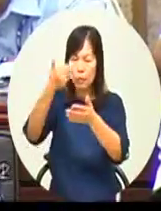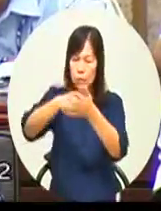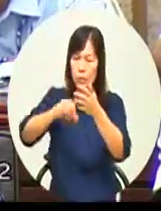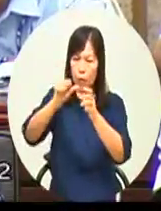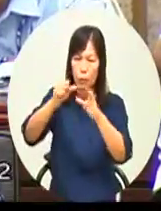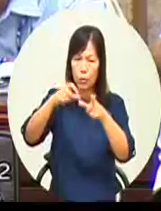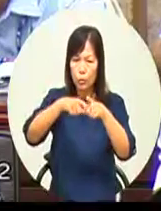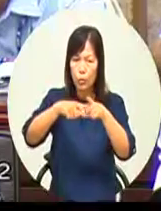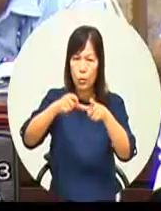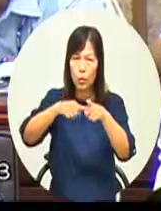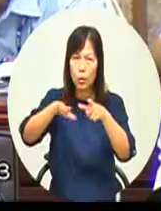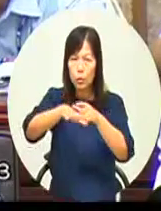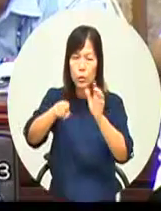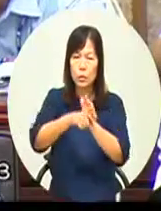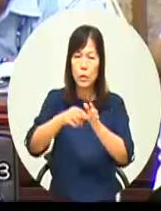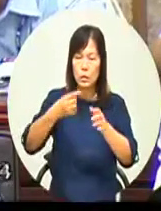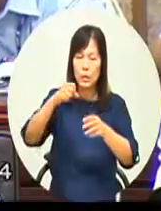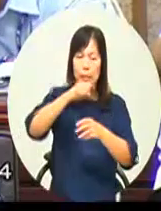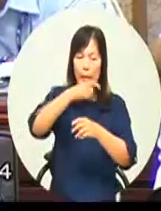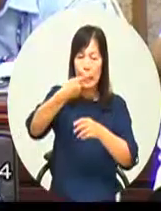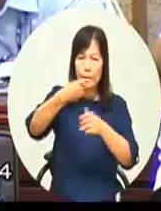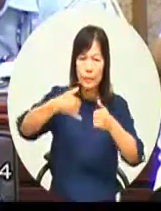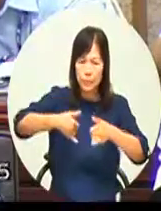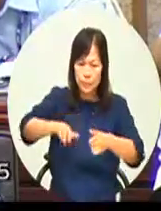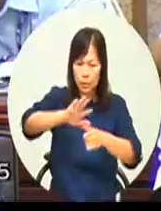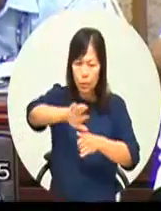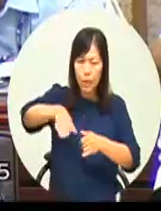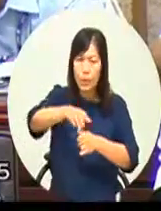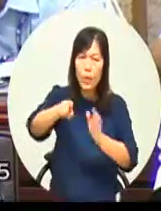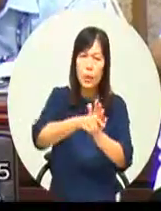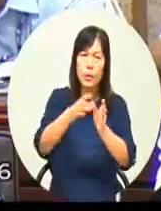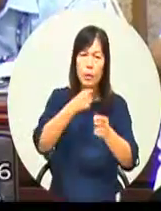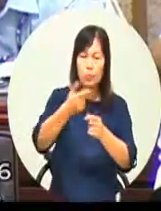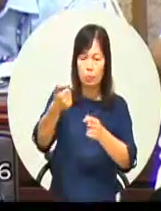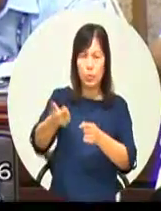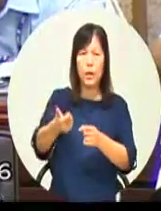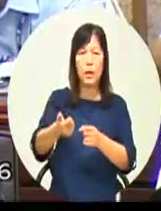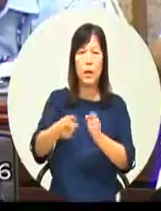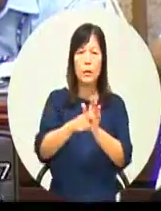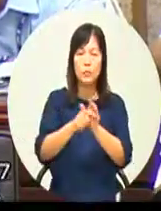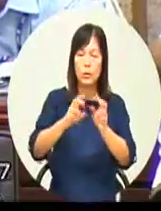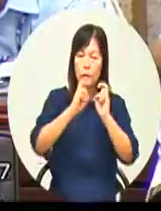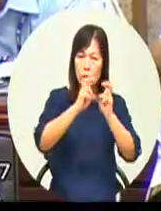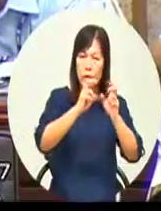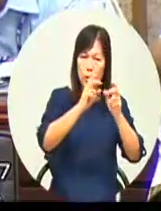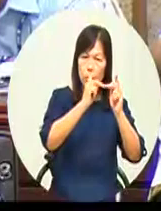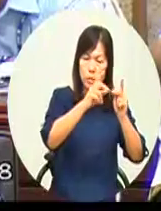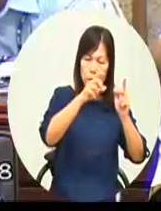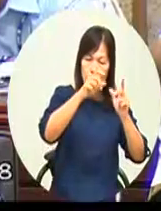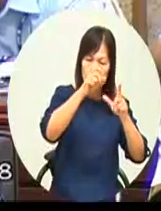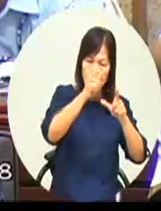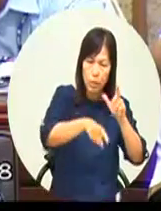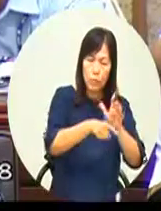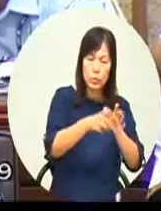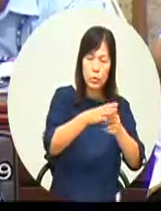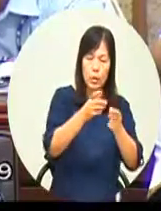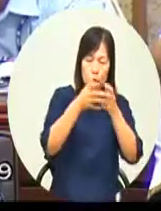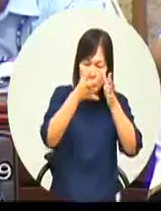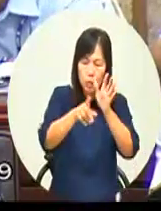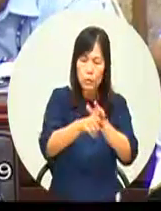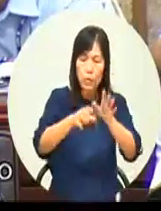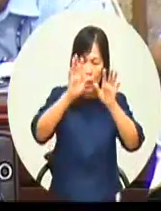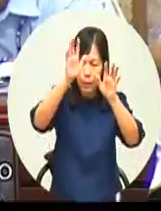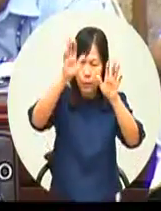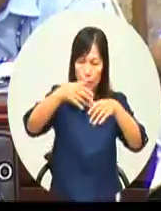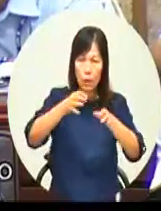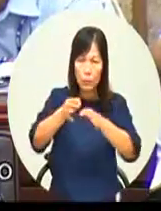在台一线沿线。那台一线沿线部分区位相当好，那所以捷运公司也积极在招商，希望针对大型的零售，